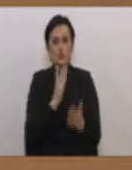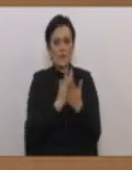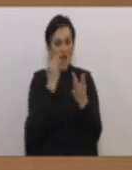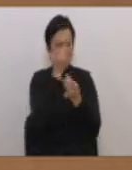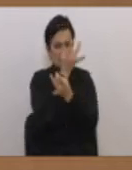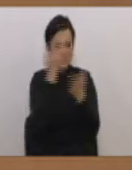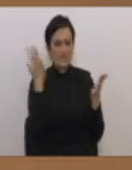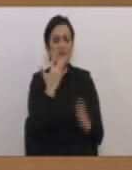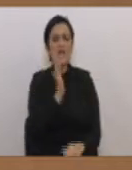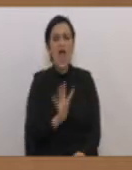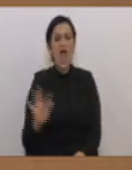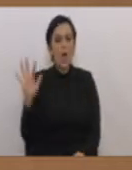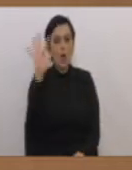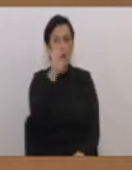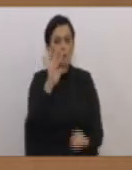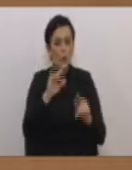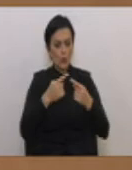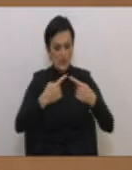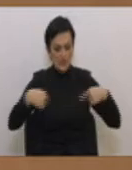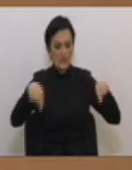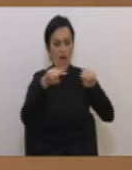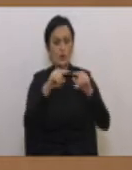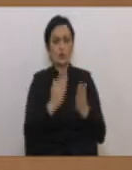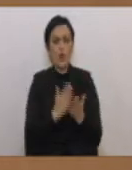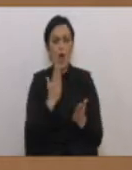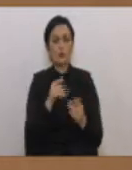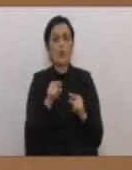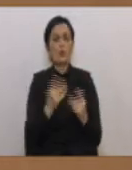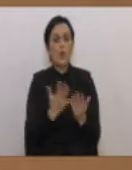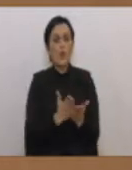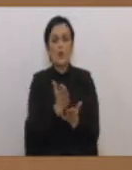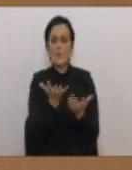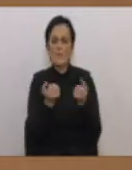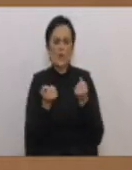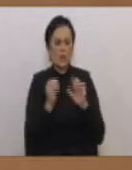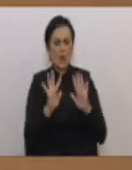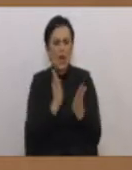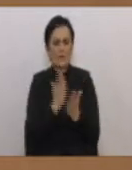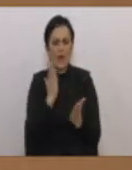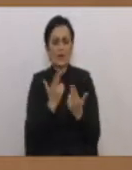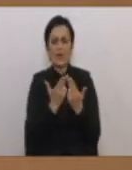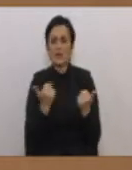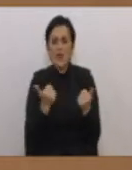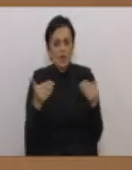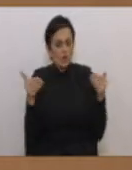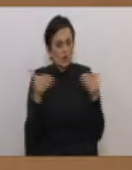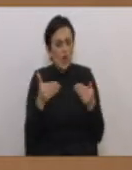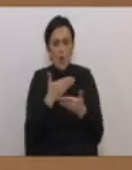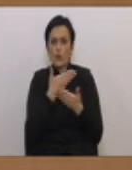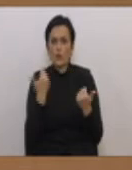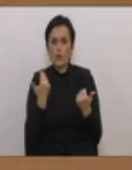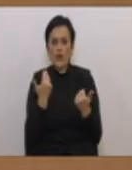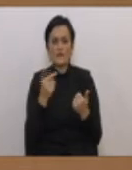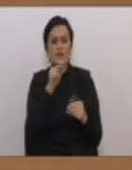ცივილიზებული, ევროპული ყაიდის საზოგადოება, რომლისთვისაც არის მიუღებელი და შეუთავსებელი ის